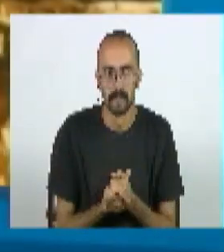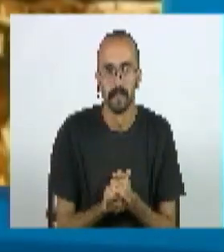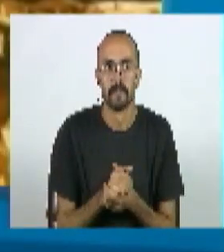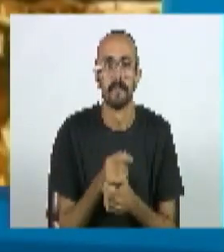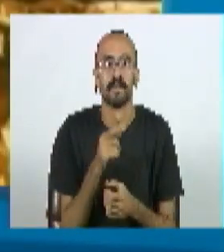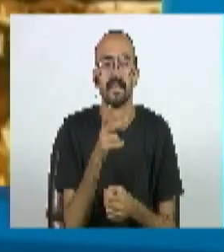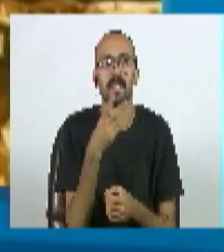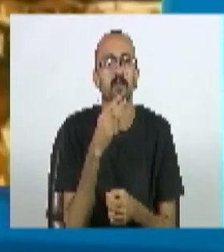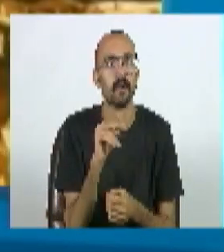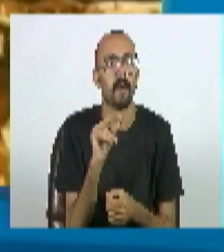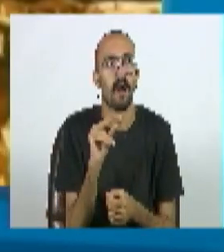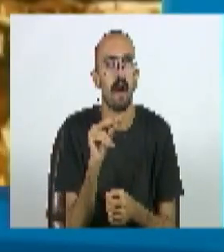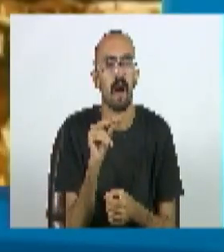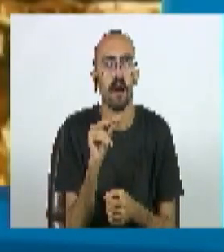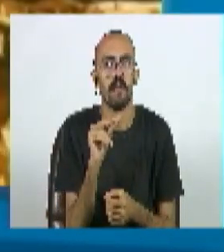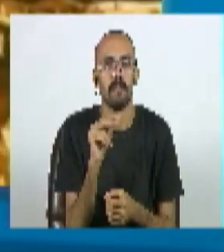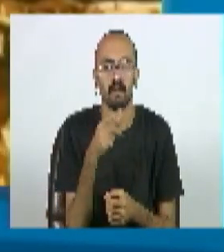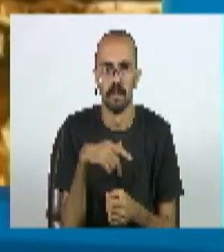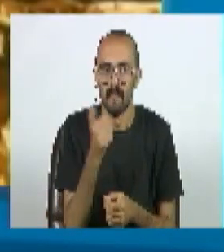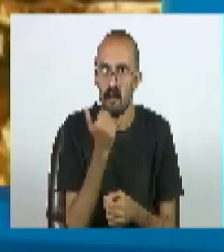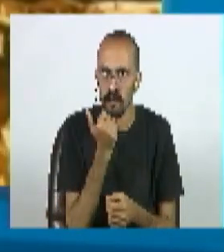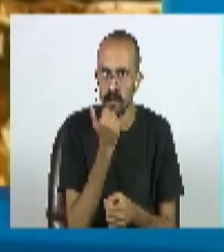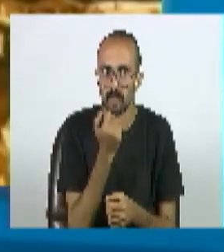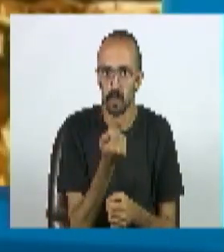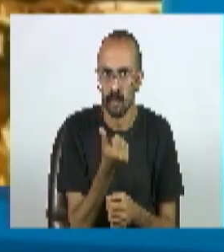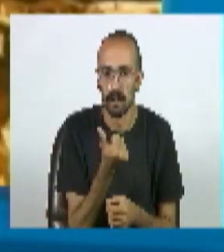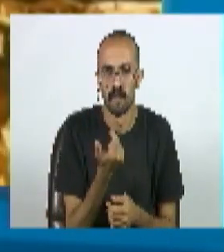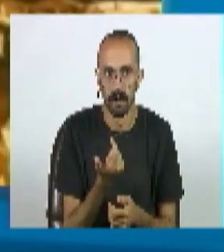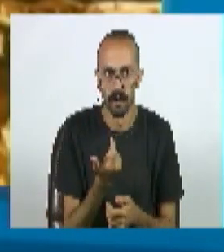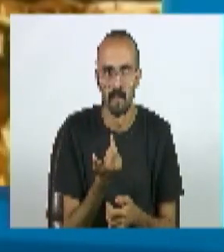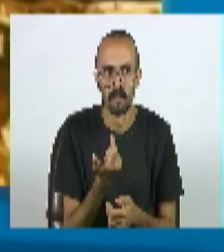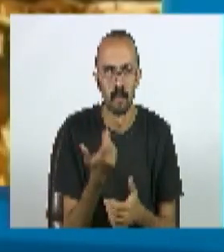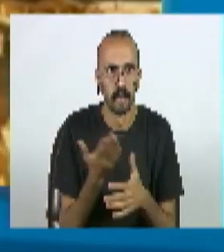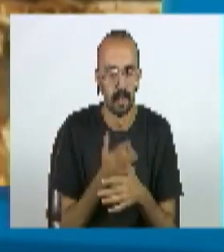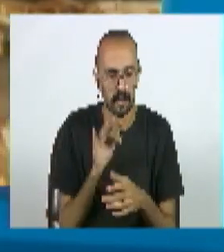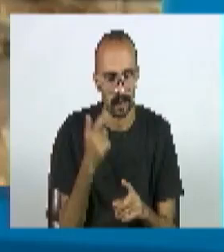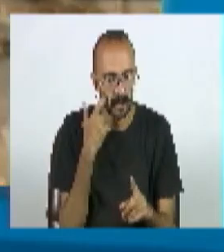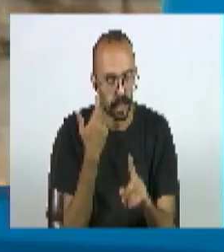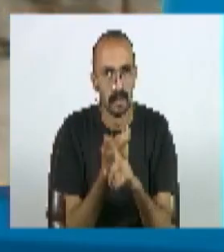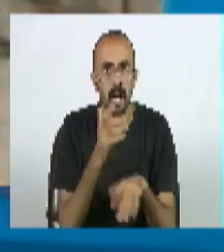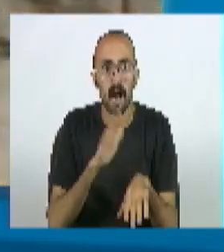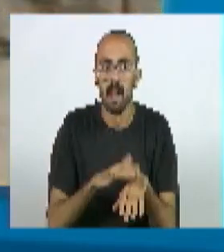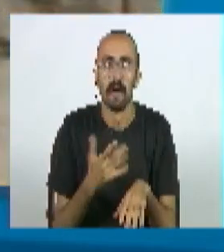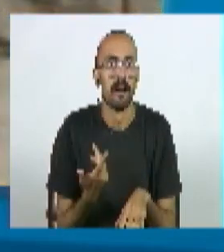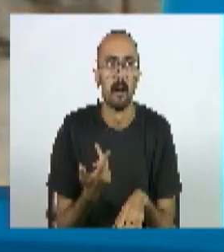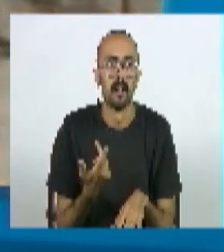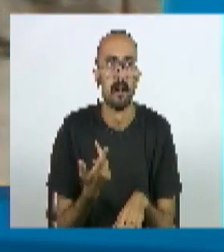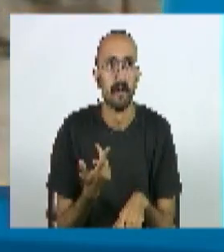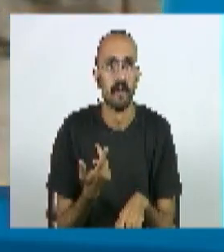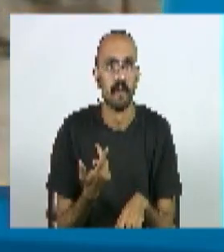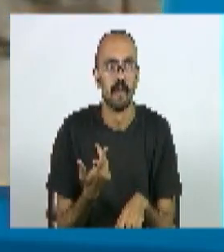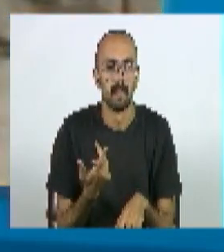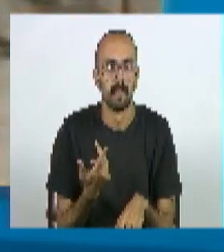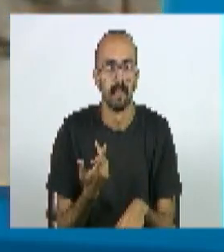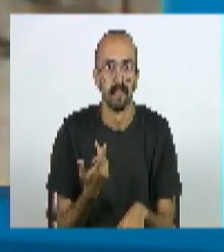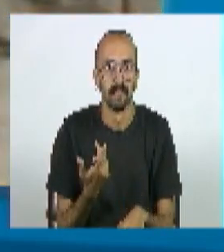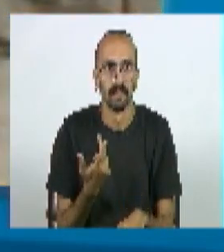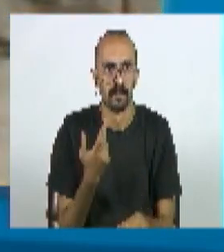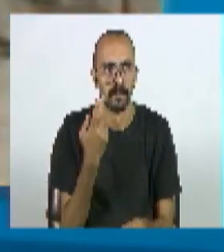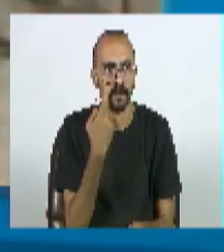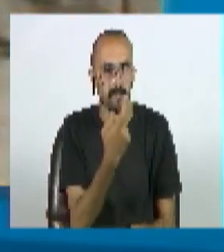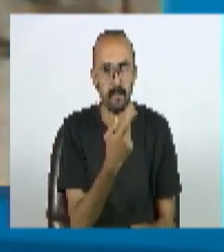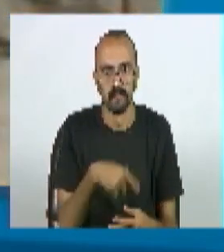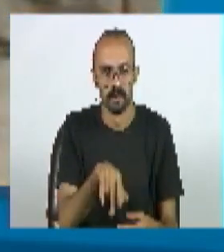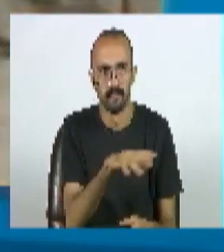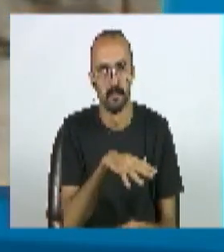الإعلام وتقصير مننا كلنا والباحثين، أنه لازم نسلط الضوء بكثافة حوالين ماذا يجري